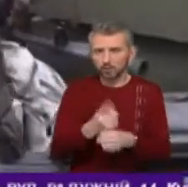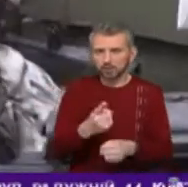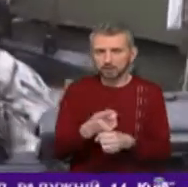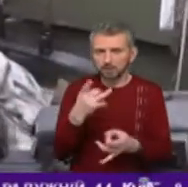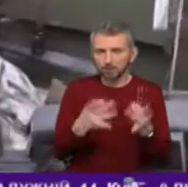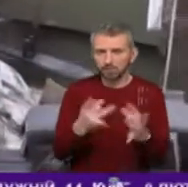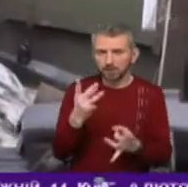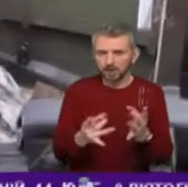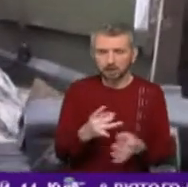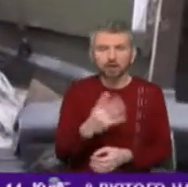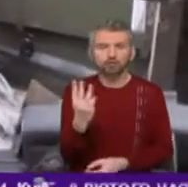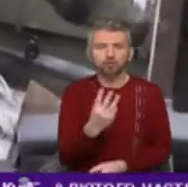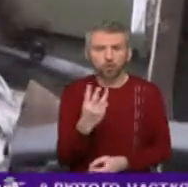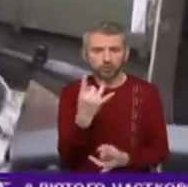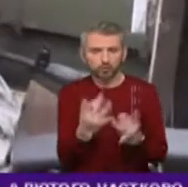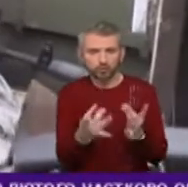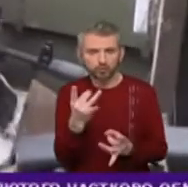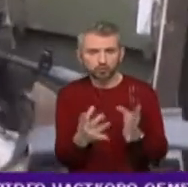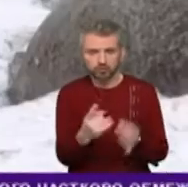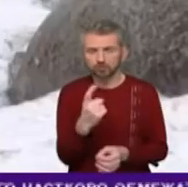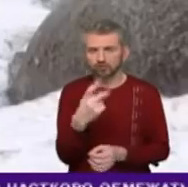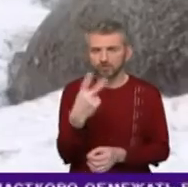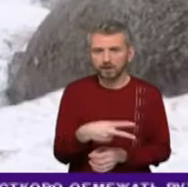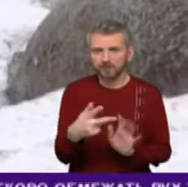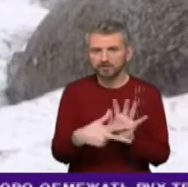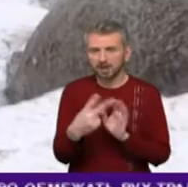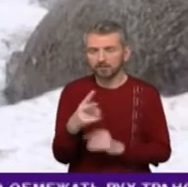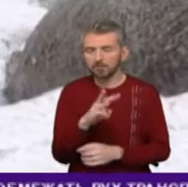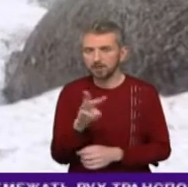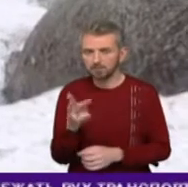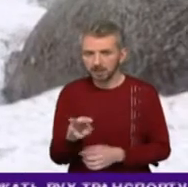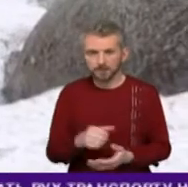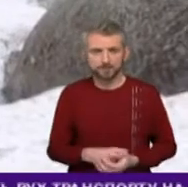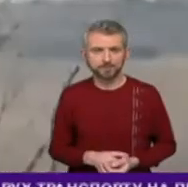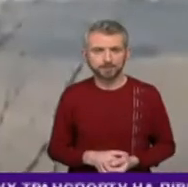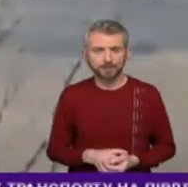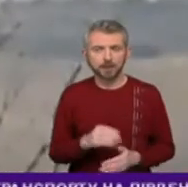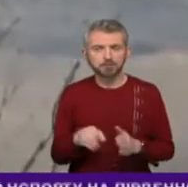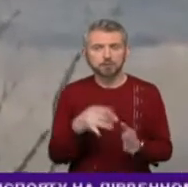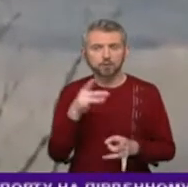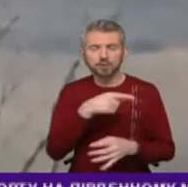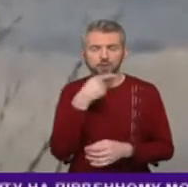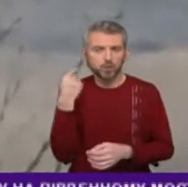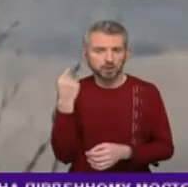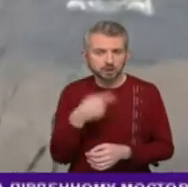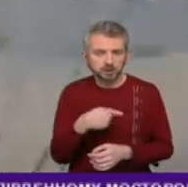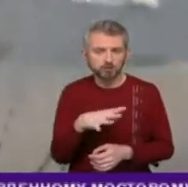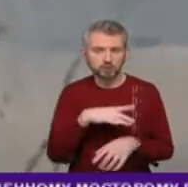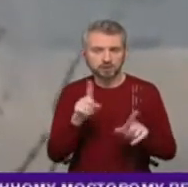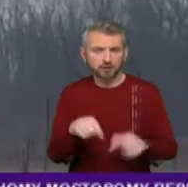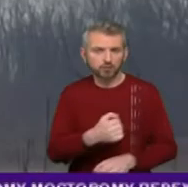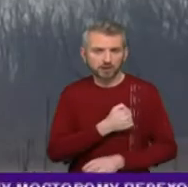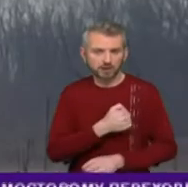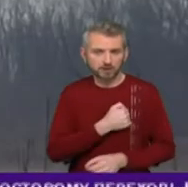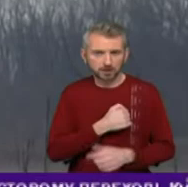мінометів. По Троїцькому випустили снаряди калібрів 120 та 82 міліметри. Під обстрілами російських окупантів були також